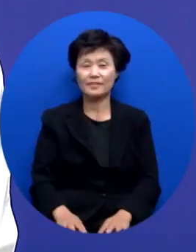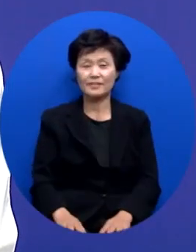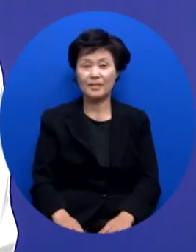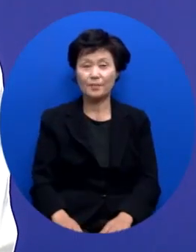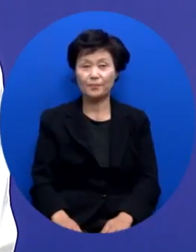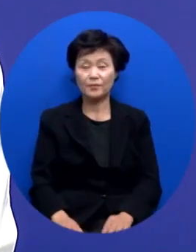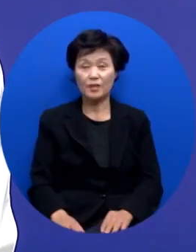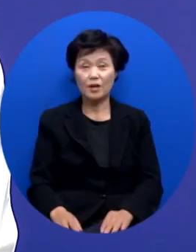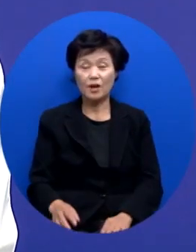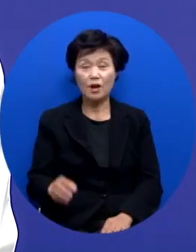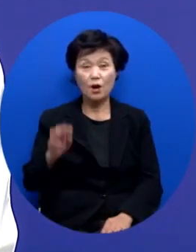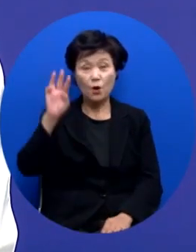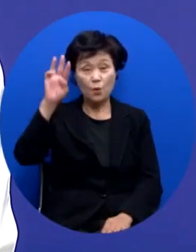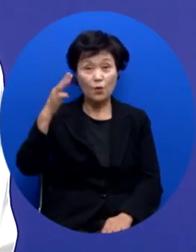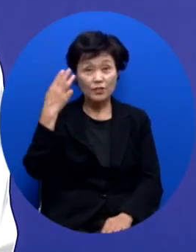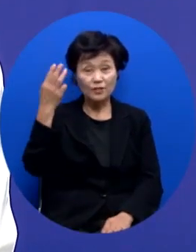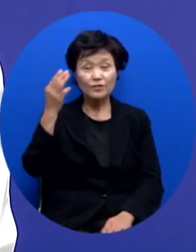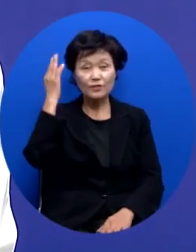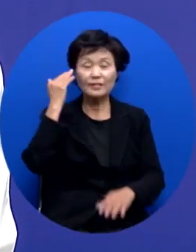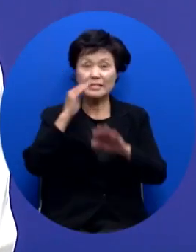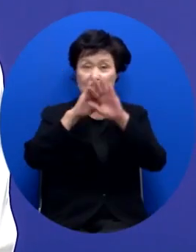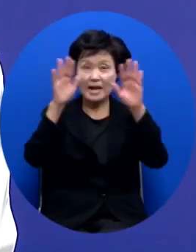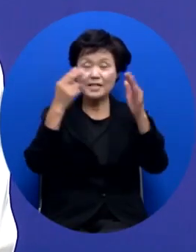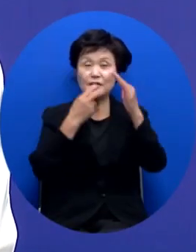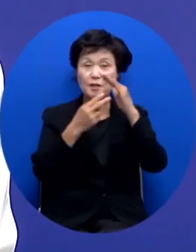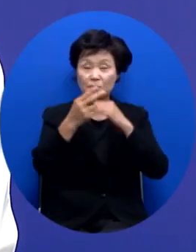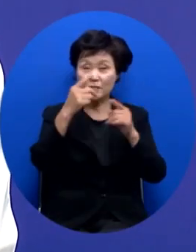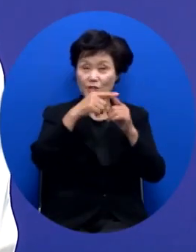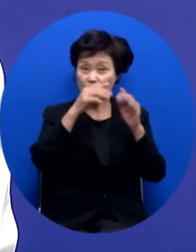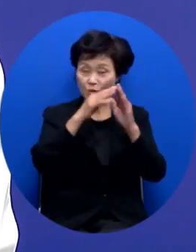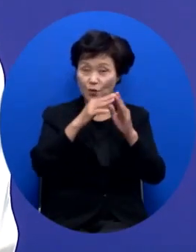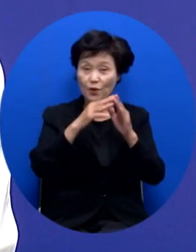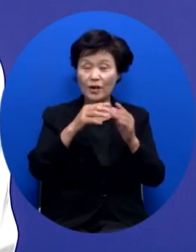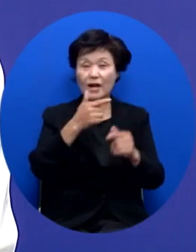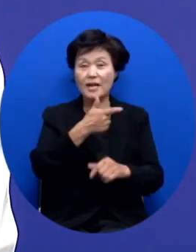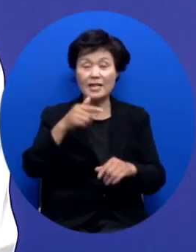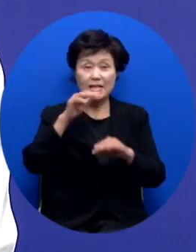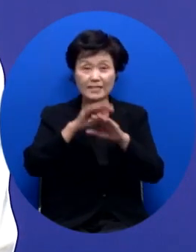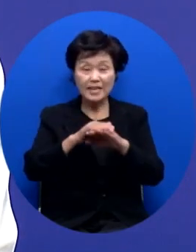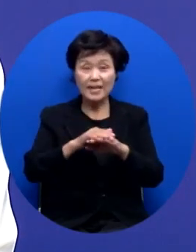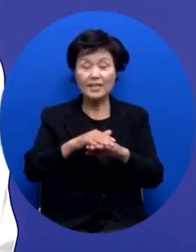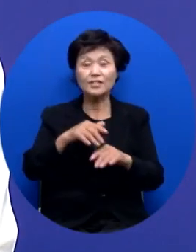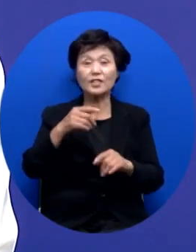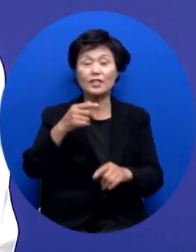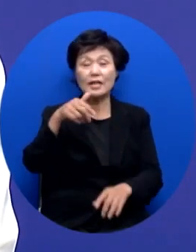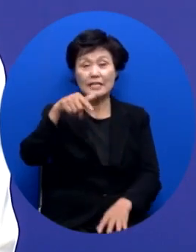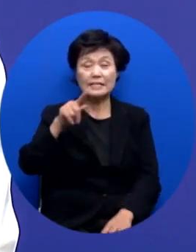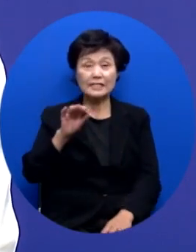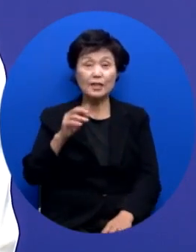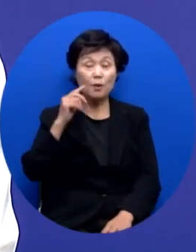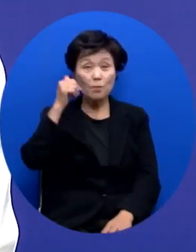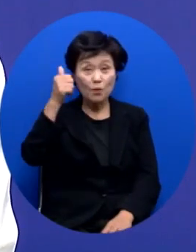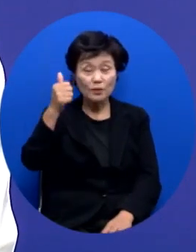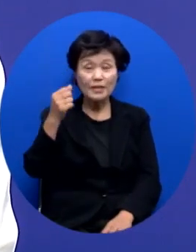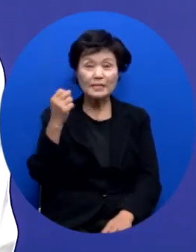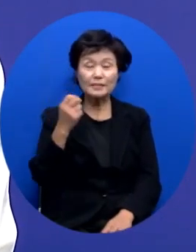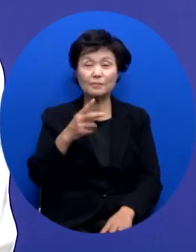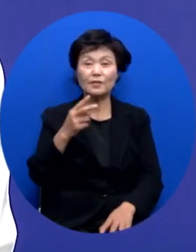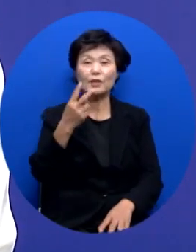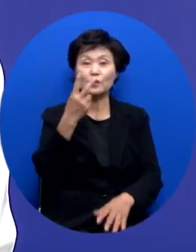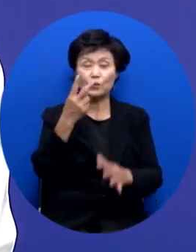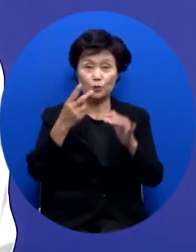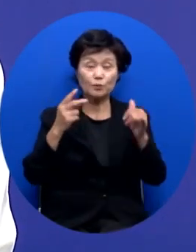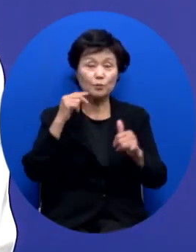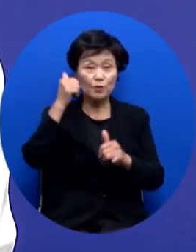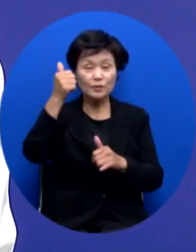워싱턴 하늘비전교회가 대전 중문교회 장경동 목사와 권능교회 김호민 목사를 초청해 교회 설립